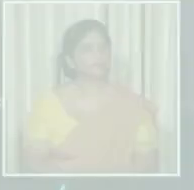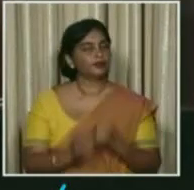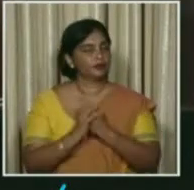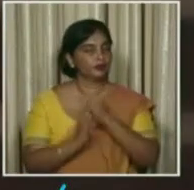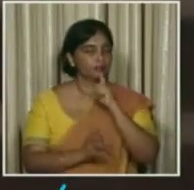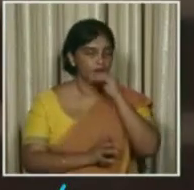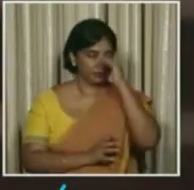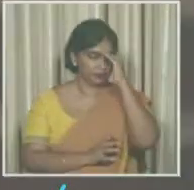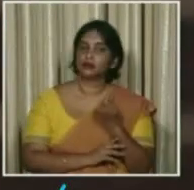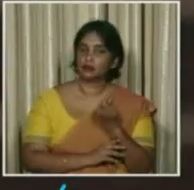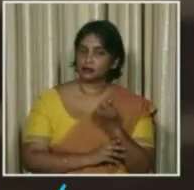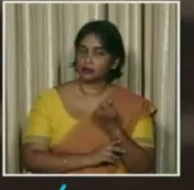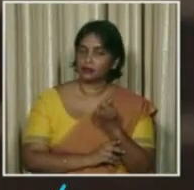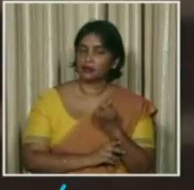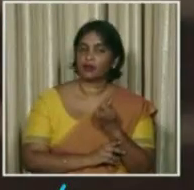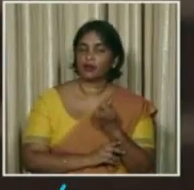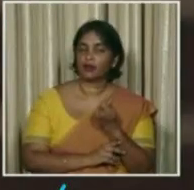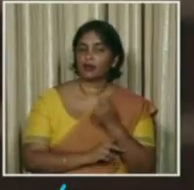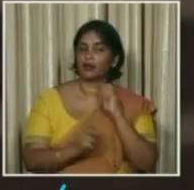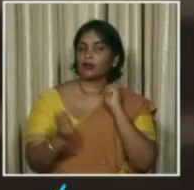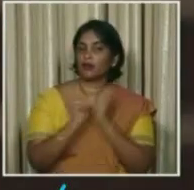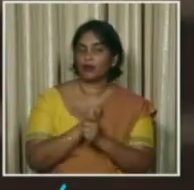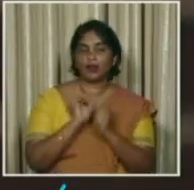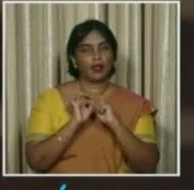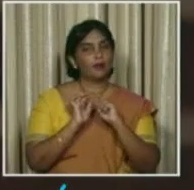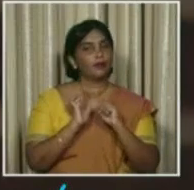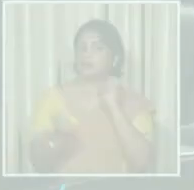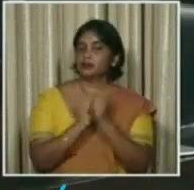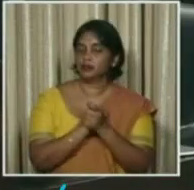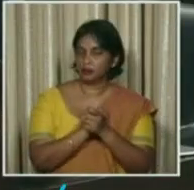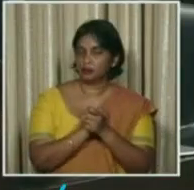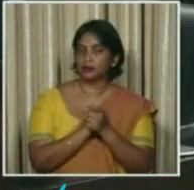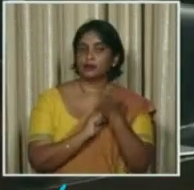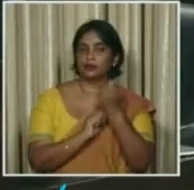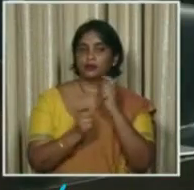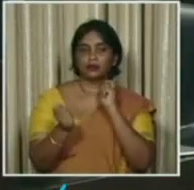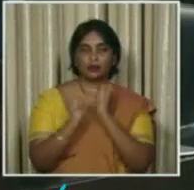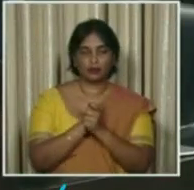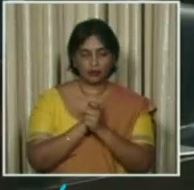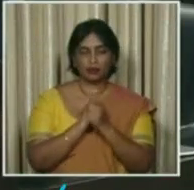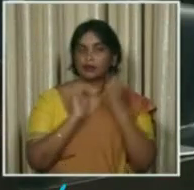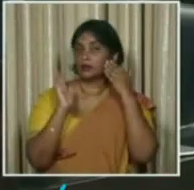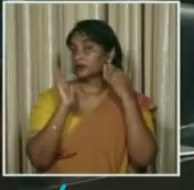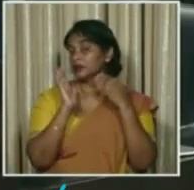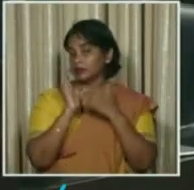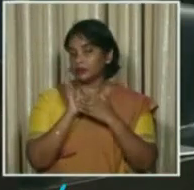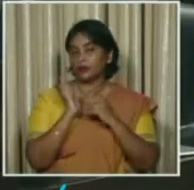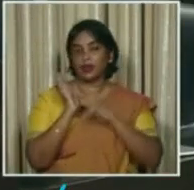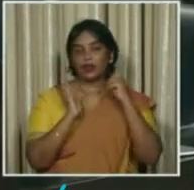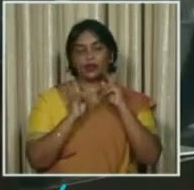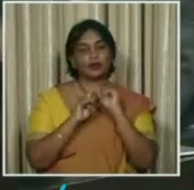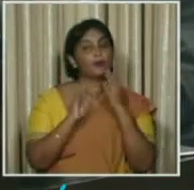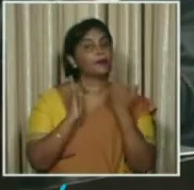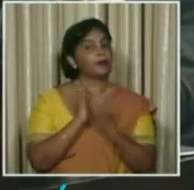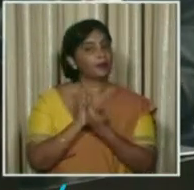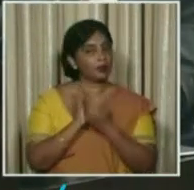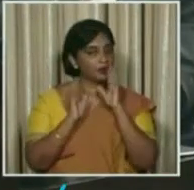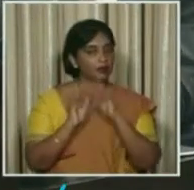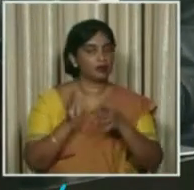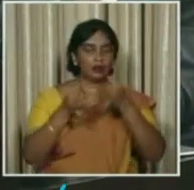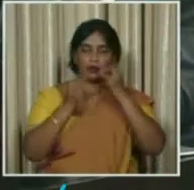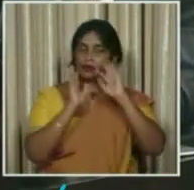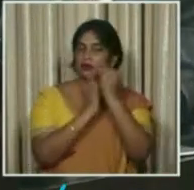අංක 2 ආර්ථික පරිවර්තන පනත් කෙටුම්පත ඉදිරිපත් කරනවා. ආර්ථික පරිවර්තනය පිළිබඳ ජාතික ප්‍රතිපත්තිය සඳහා